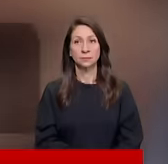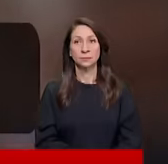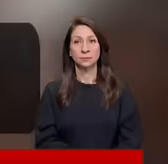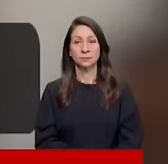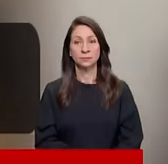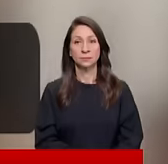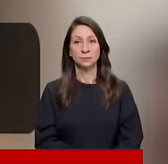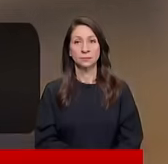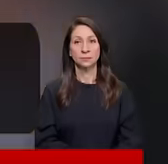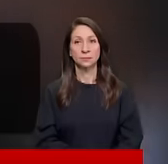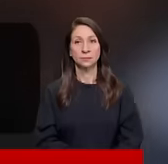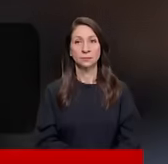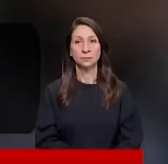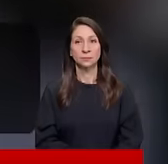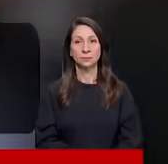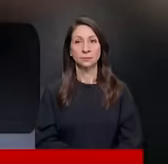Hakim